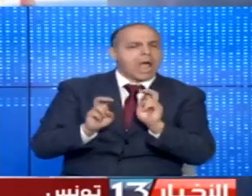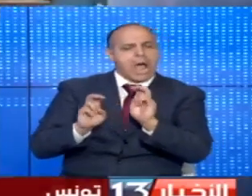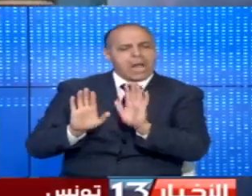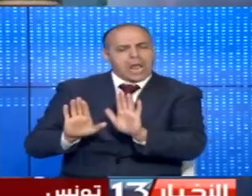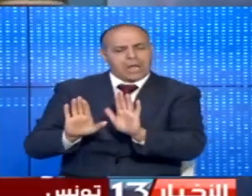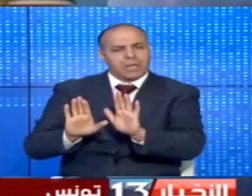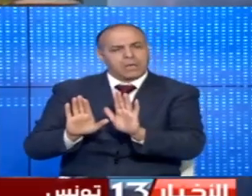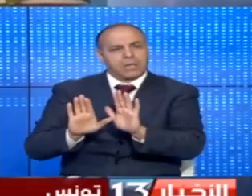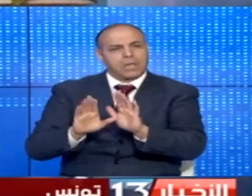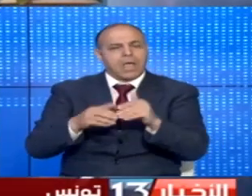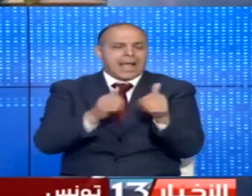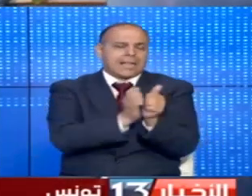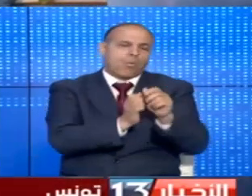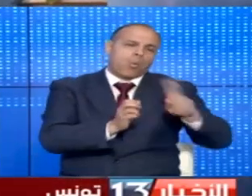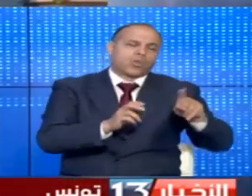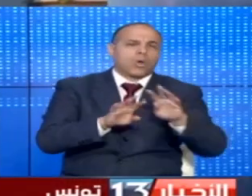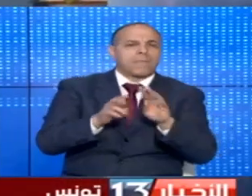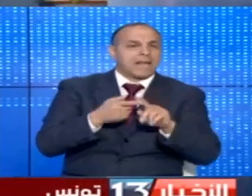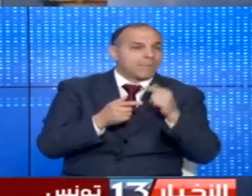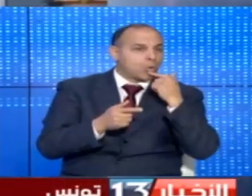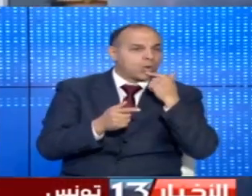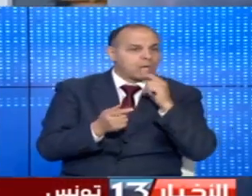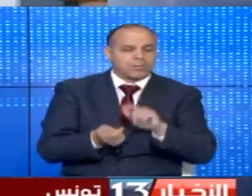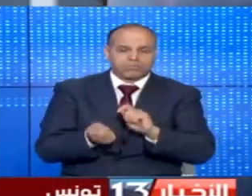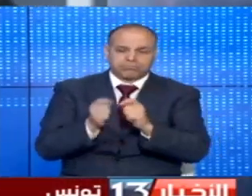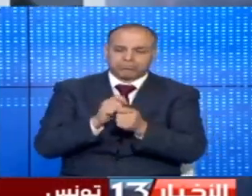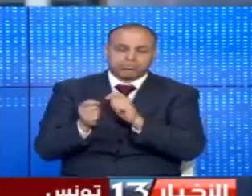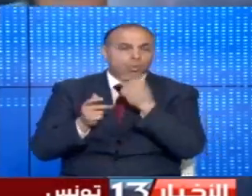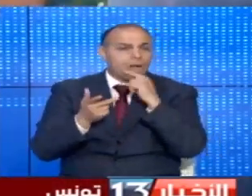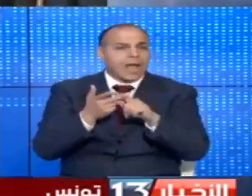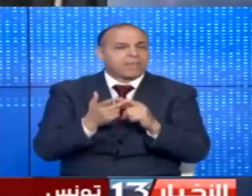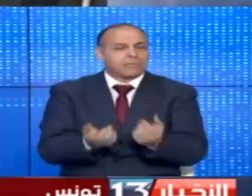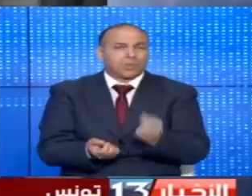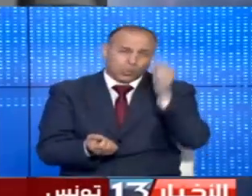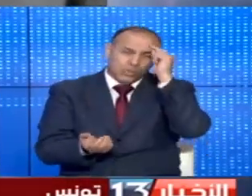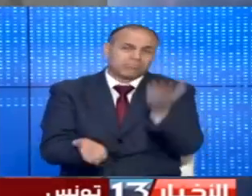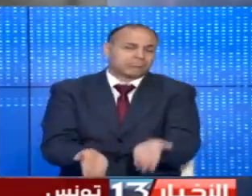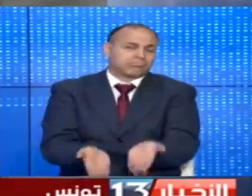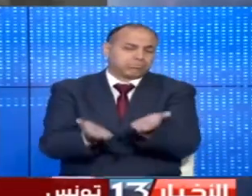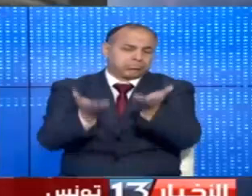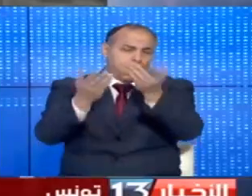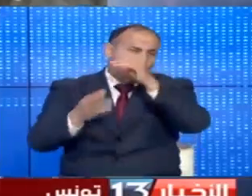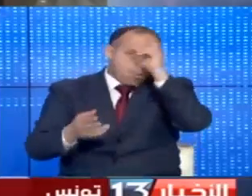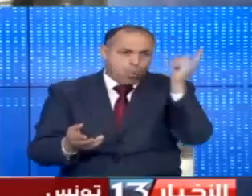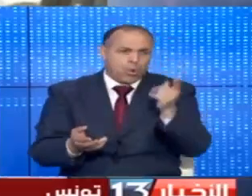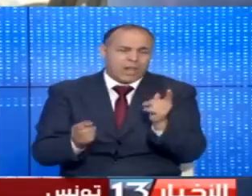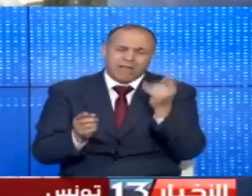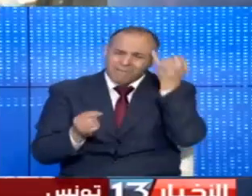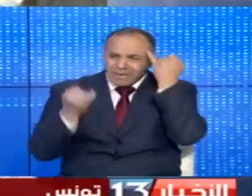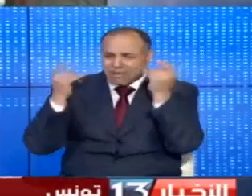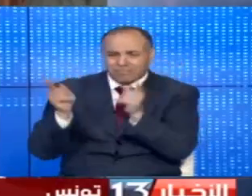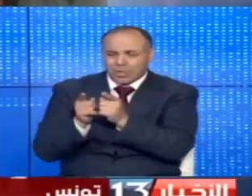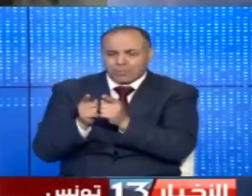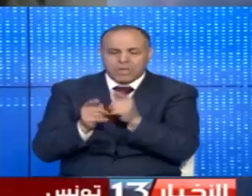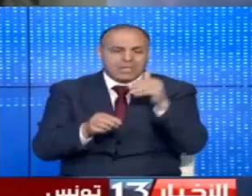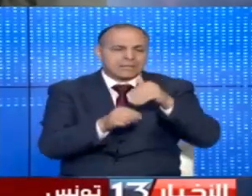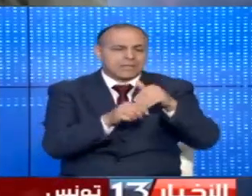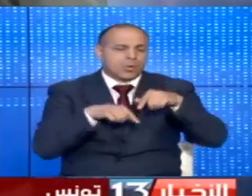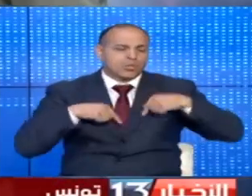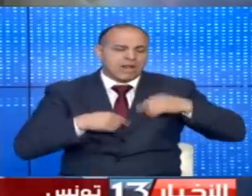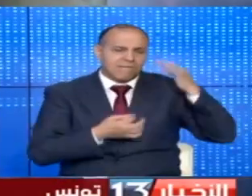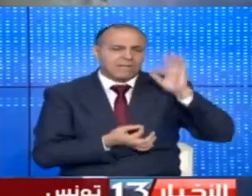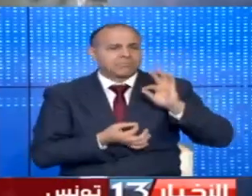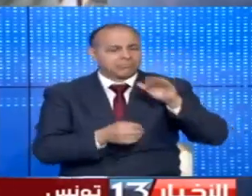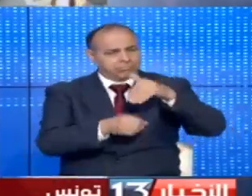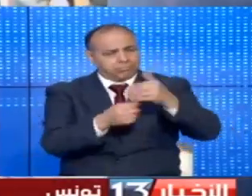مختلف الكتل البرلمانيه الى تغليب ما وصفته بالمصلحه الوطنيه على المصالح الضيقه والتصويت الى الحكومه المقترحه